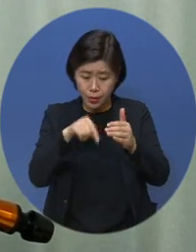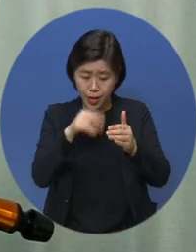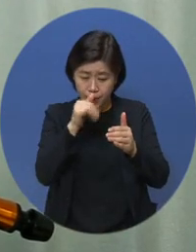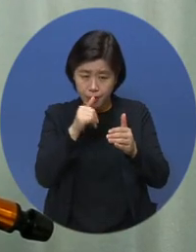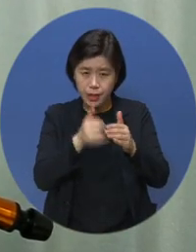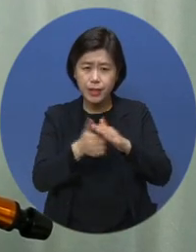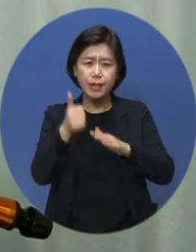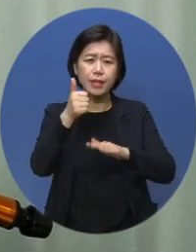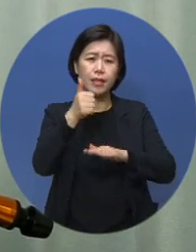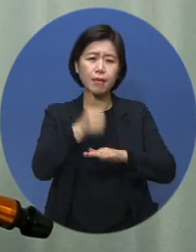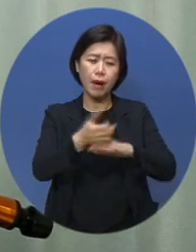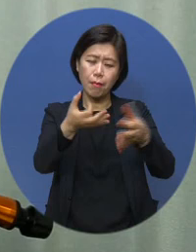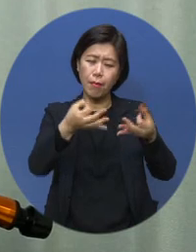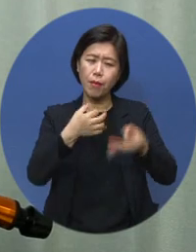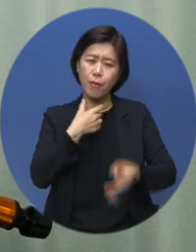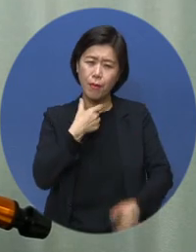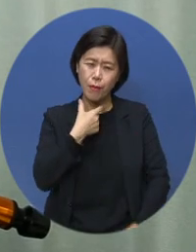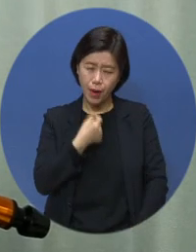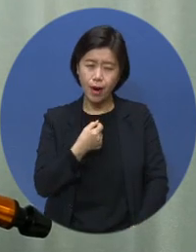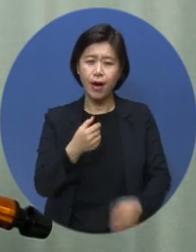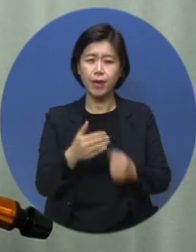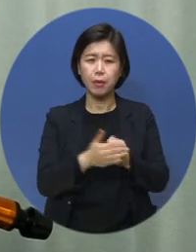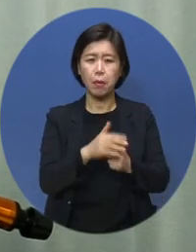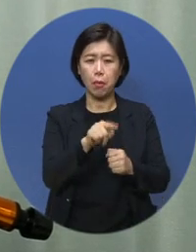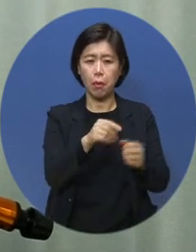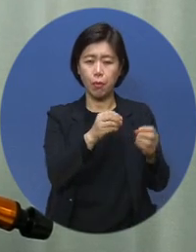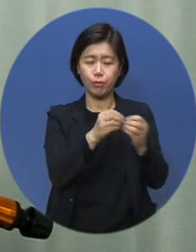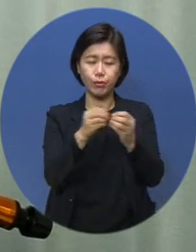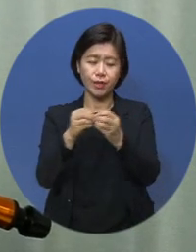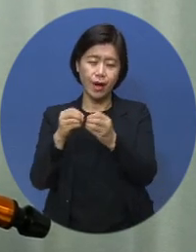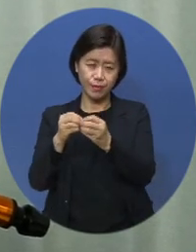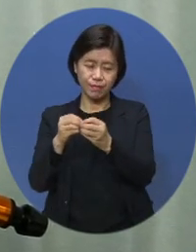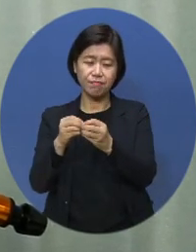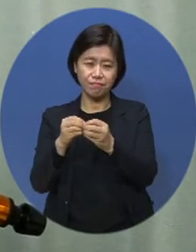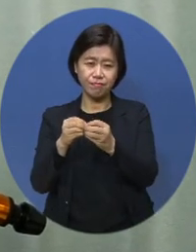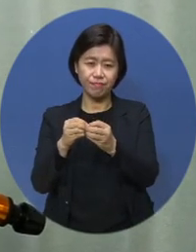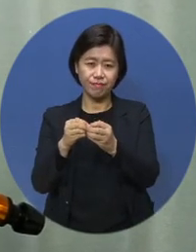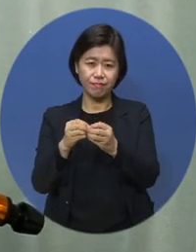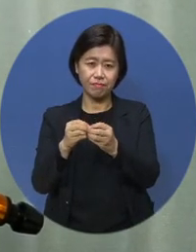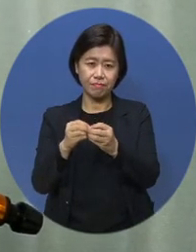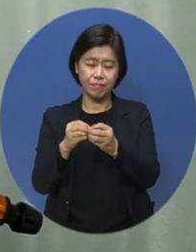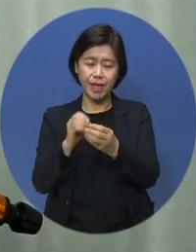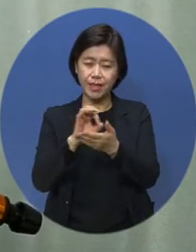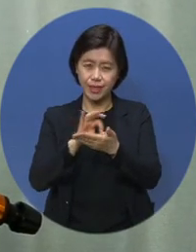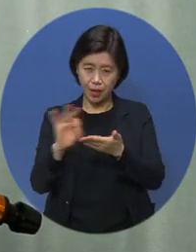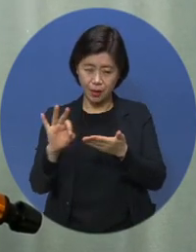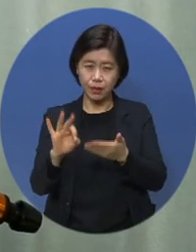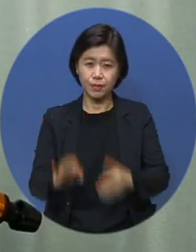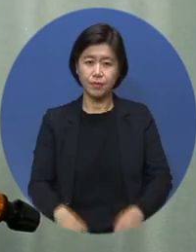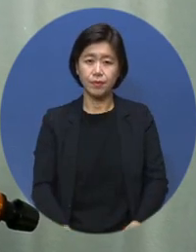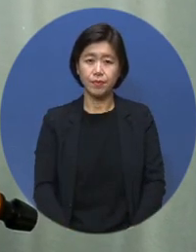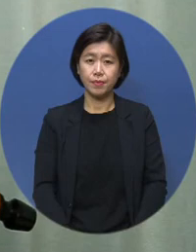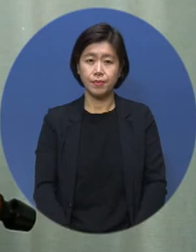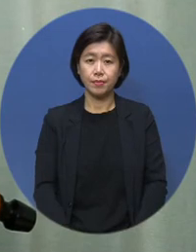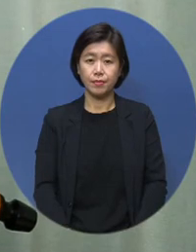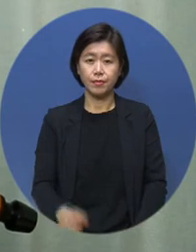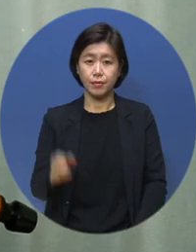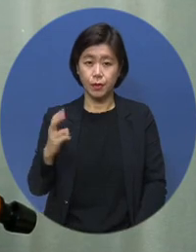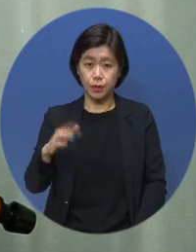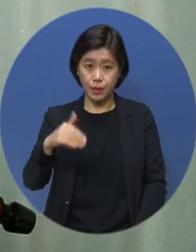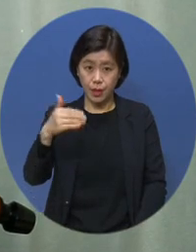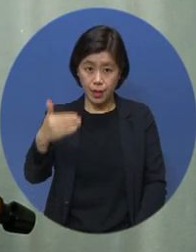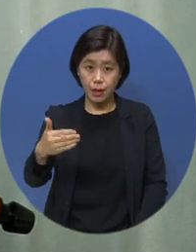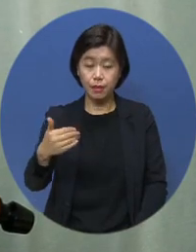얘기할 거 거든요 그래서 일단 첫 10 프렌 병원을 인용을 하고 읽어 저는